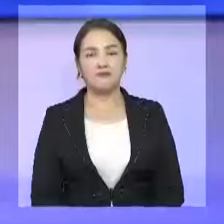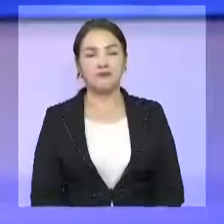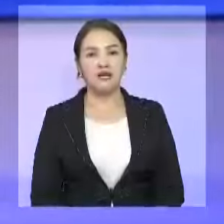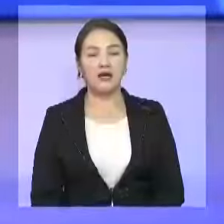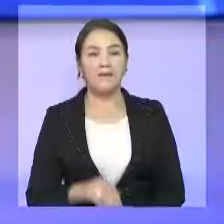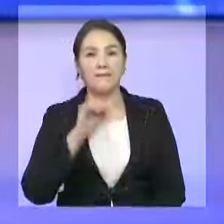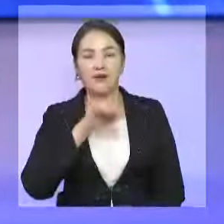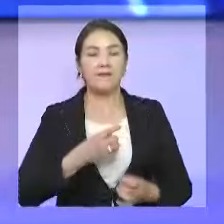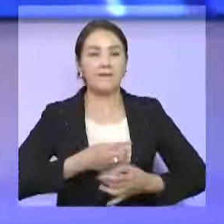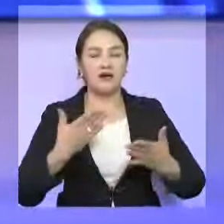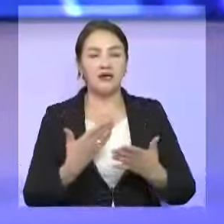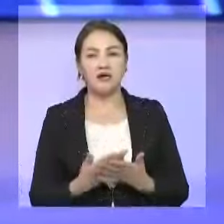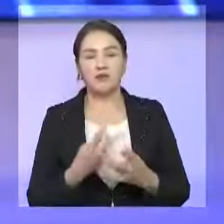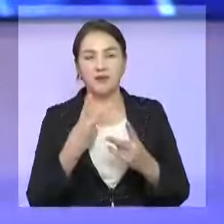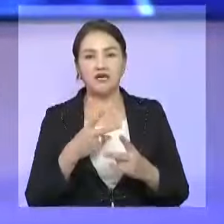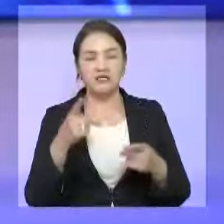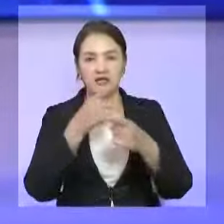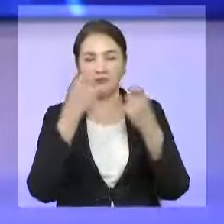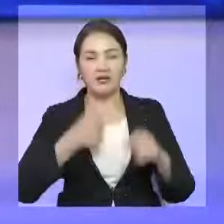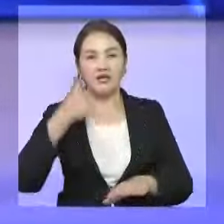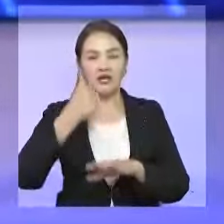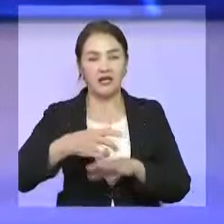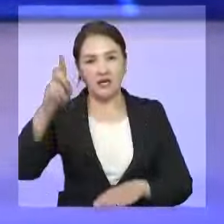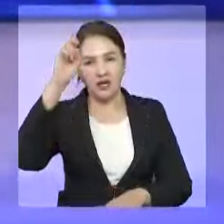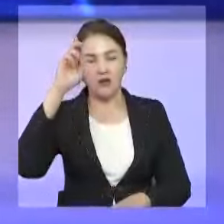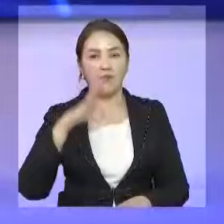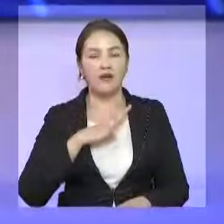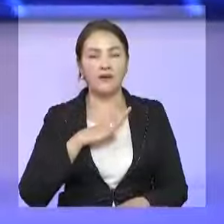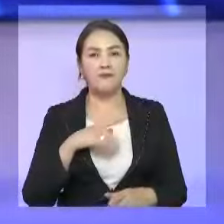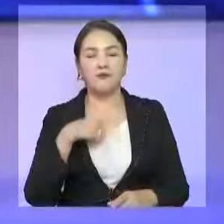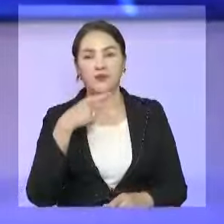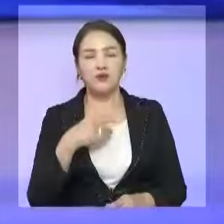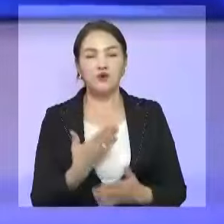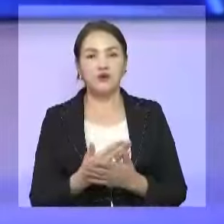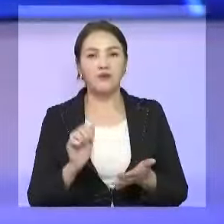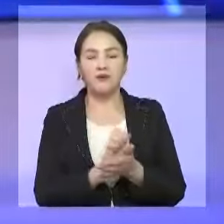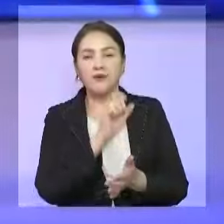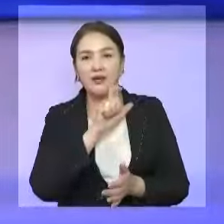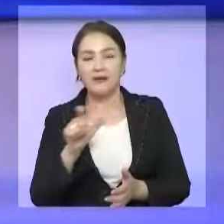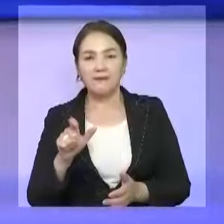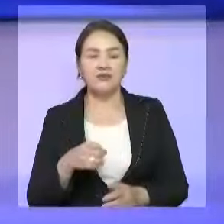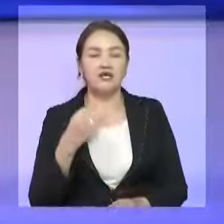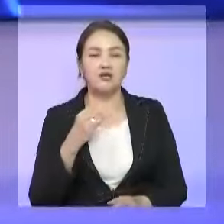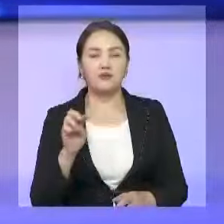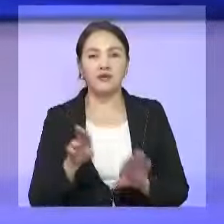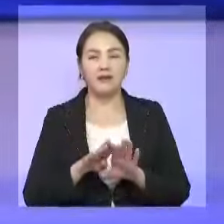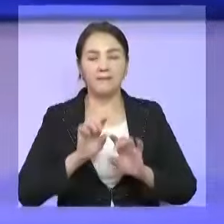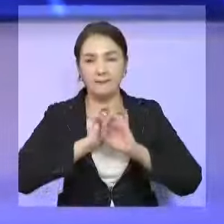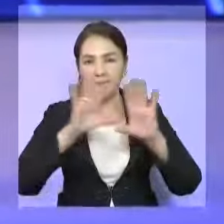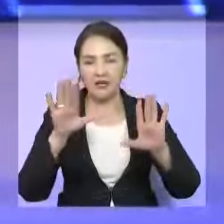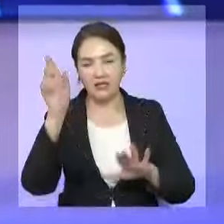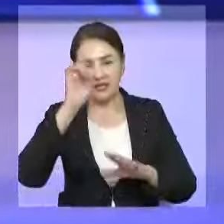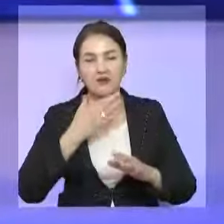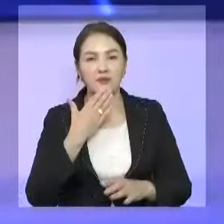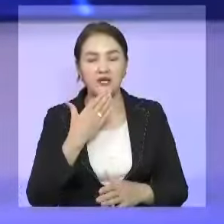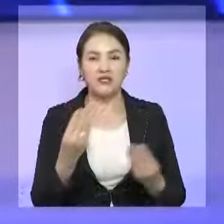на профессиональном празднике представителей СМИ глава государства камар Тукаев подчеркнул роль журналистов и интеллигенции в прославлении наших